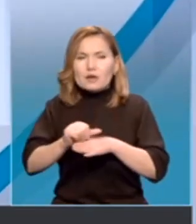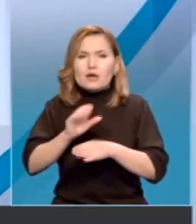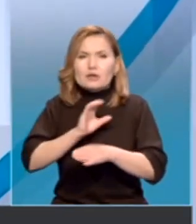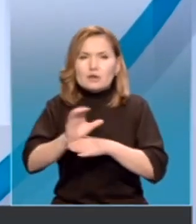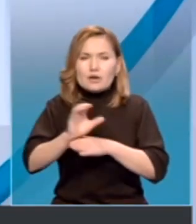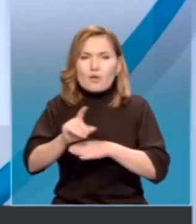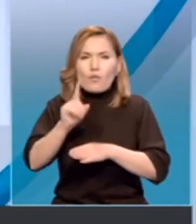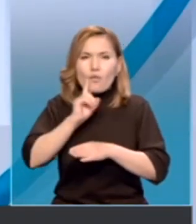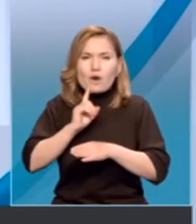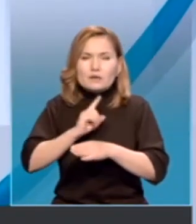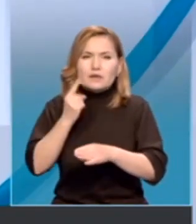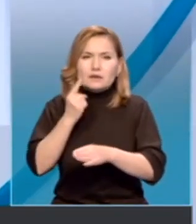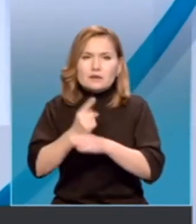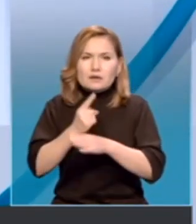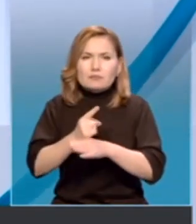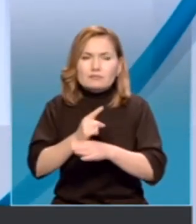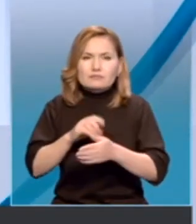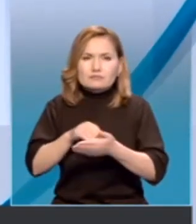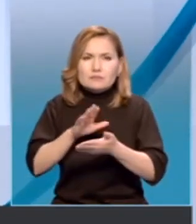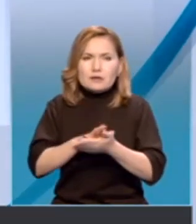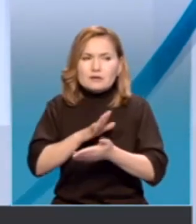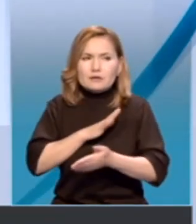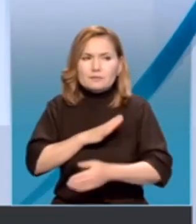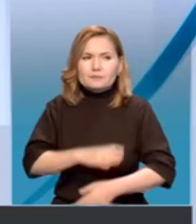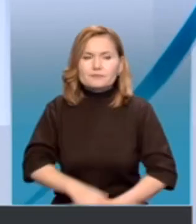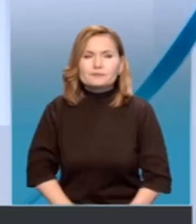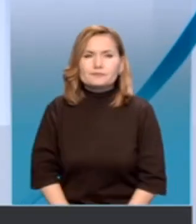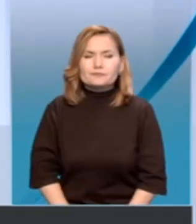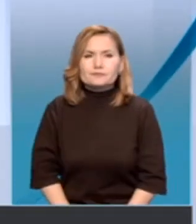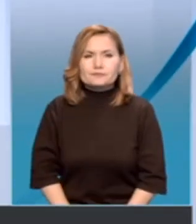уақытша тыйым салынған.